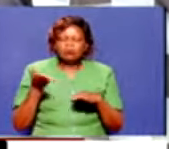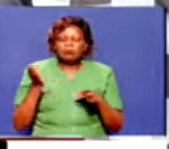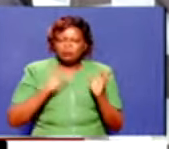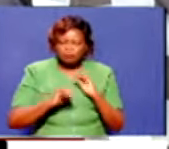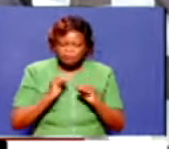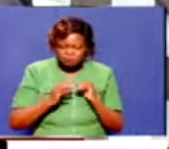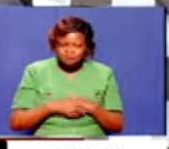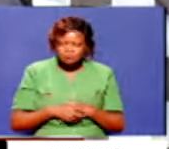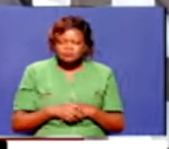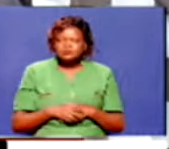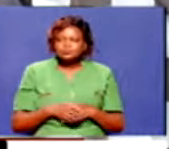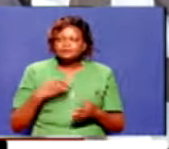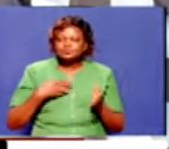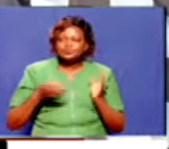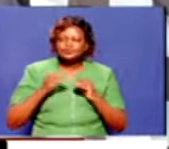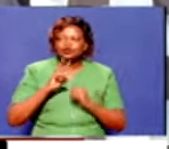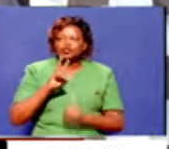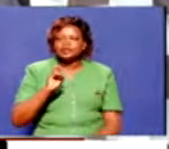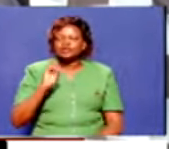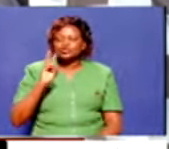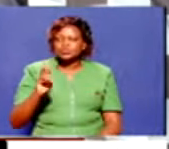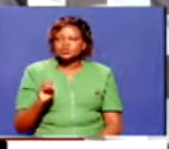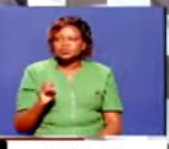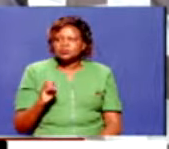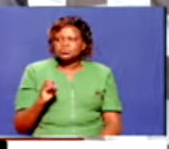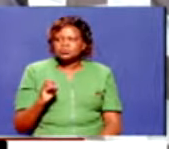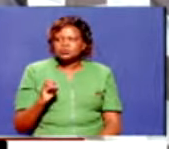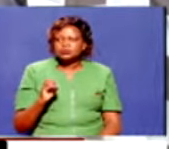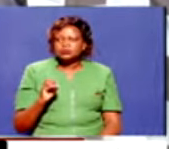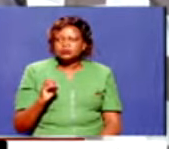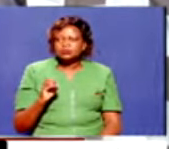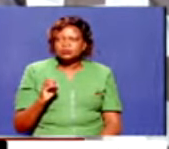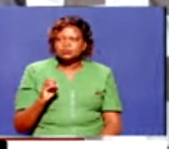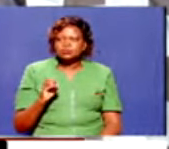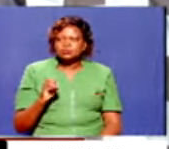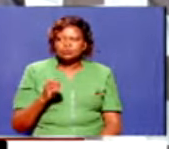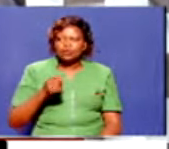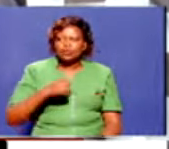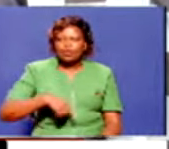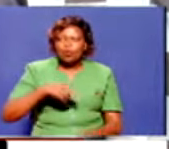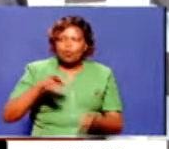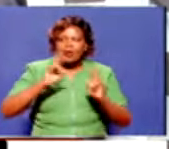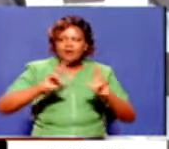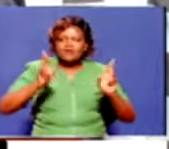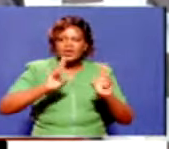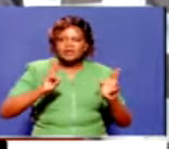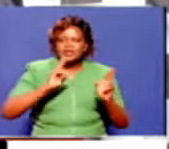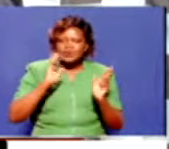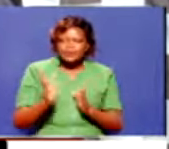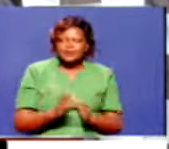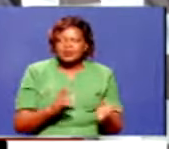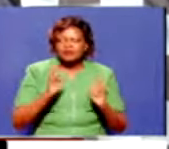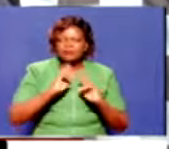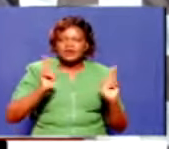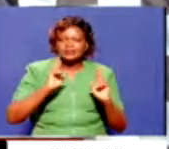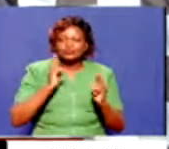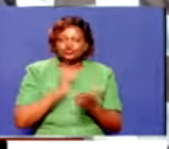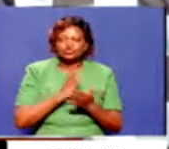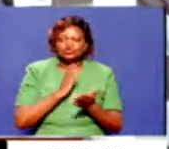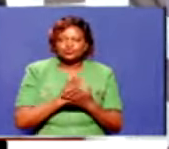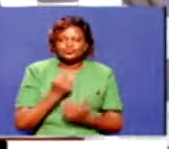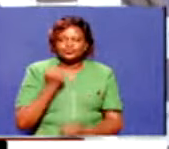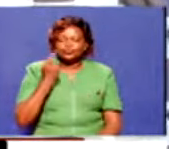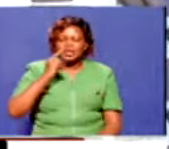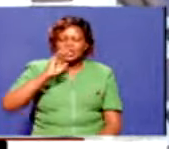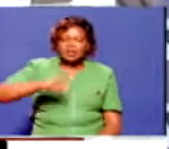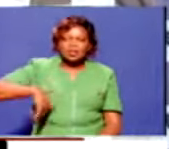elections in 2020. We were ready, we were prepared. Indeed, we were only delayed